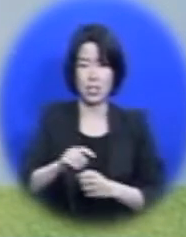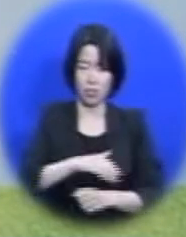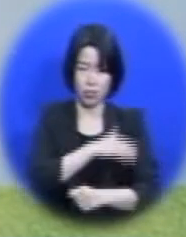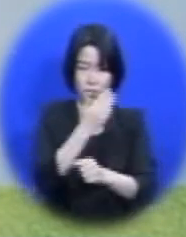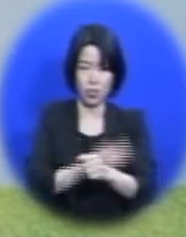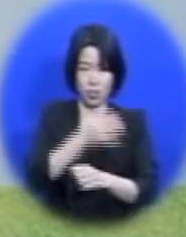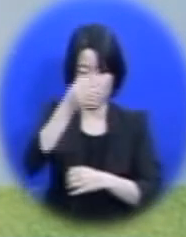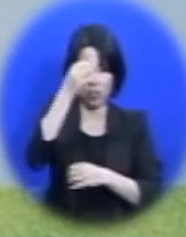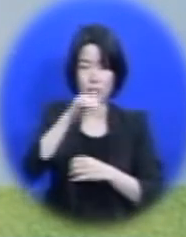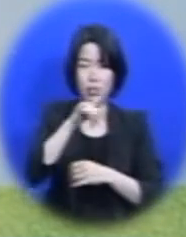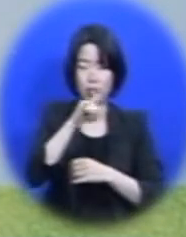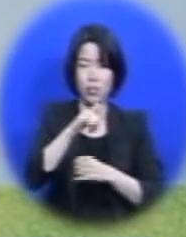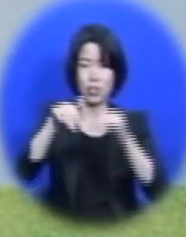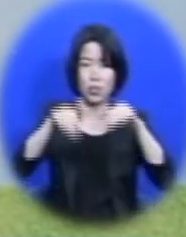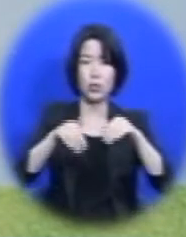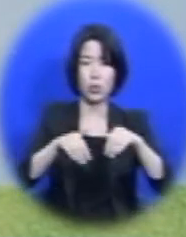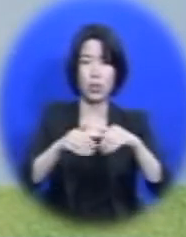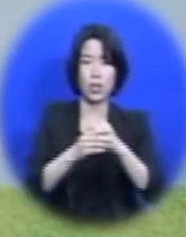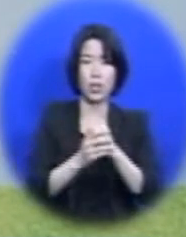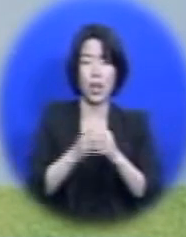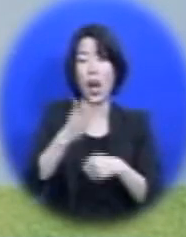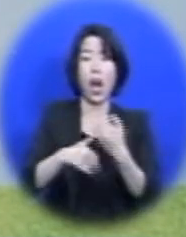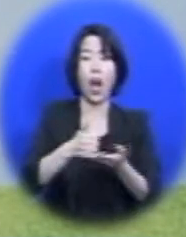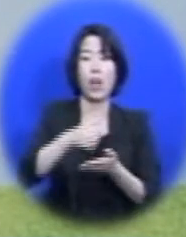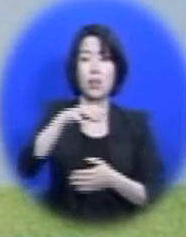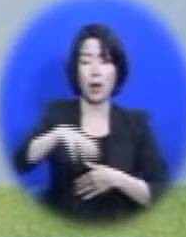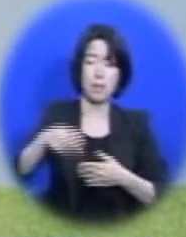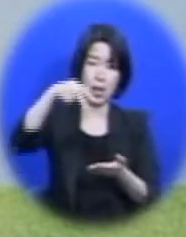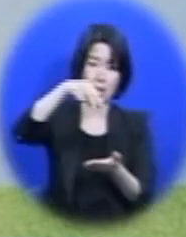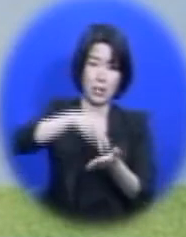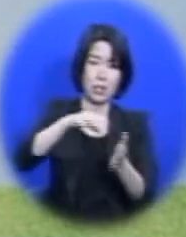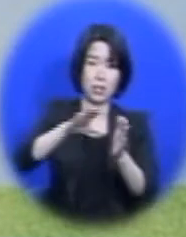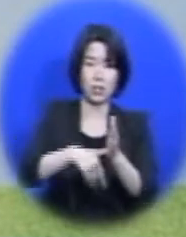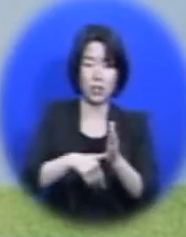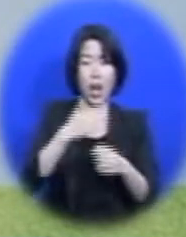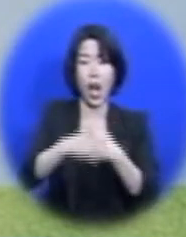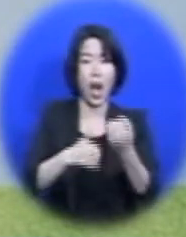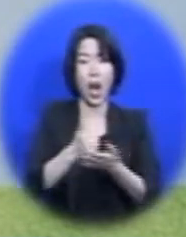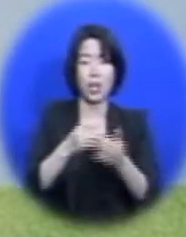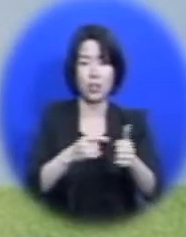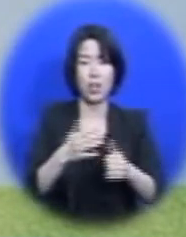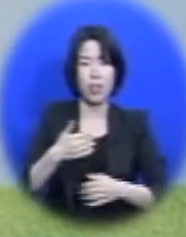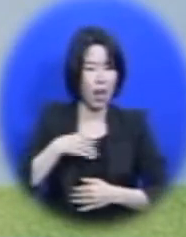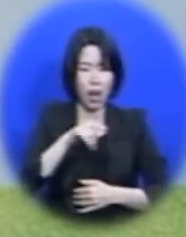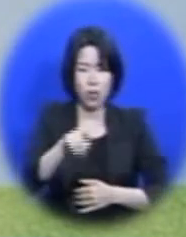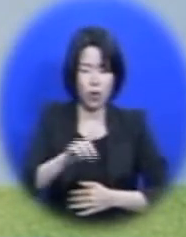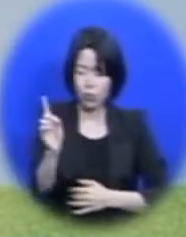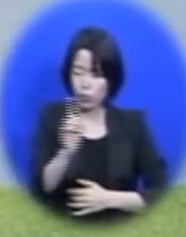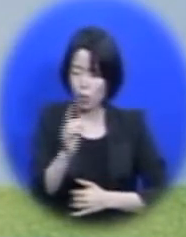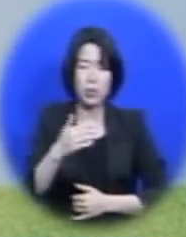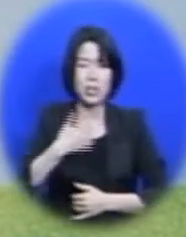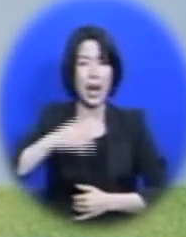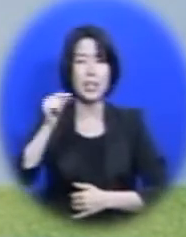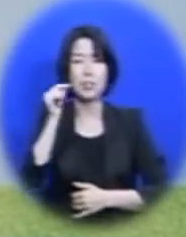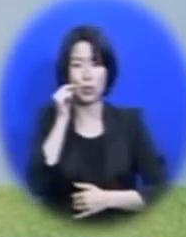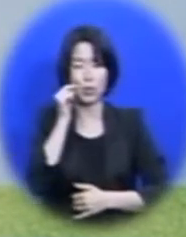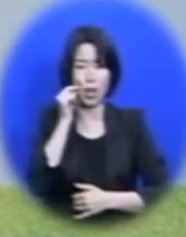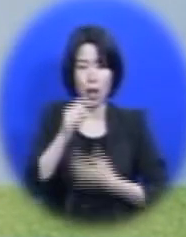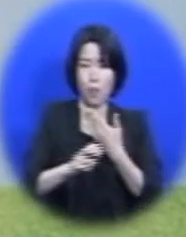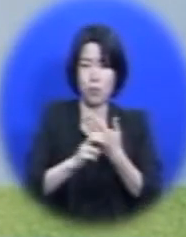있는 종들이 하나님 앞에 섰을 때 하나님께서 내가 너를 도무지 알지 못한다,